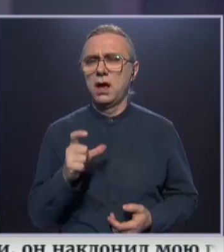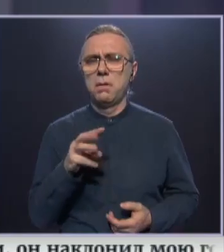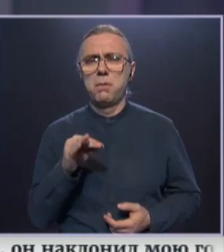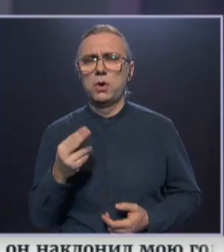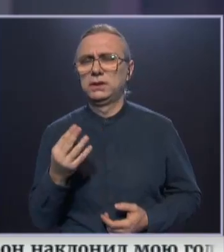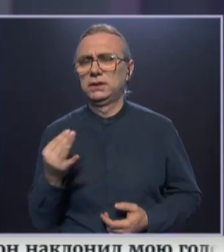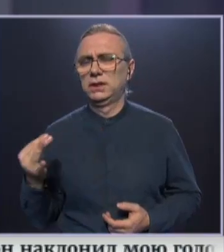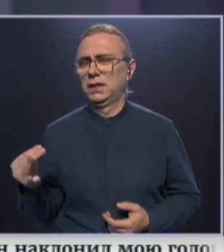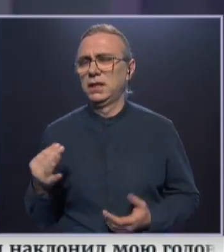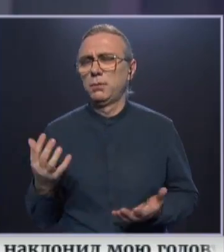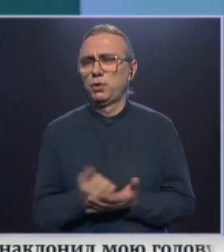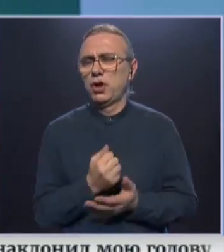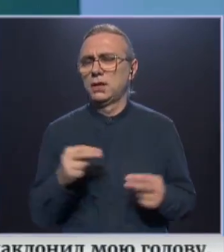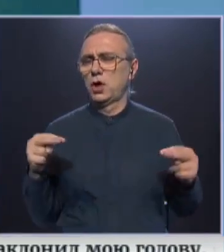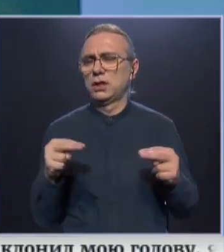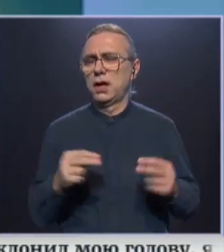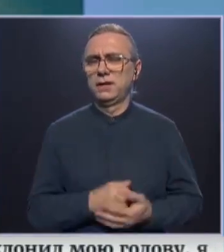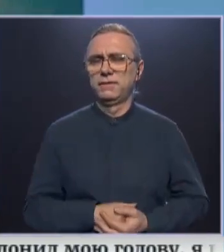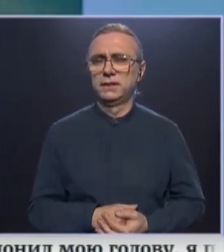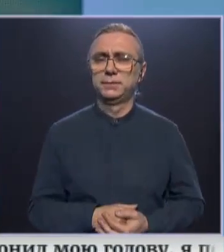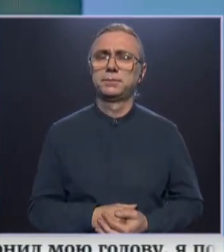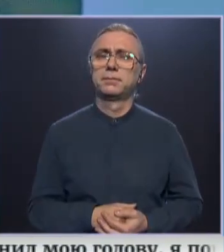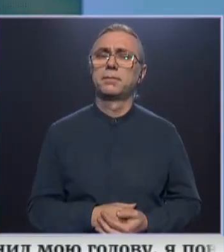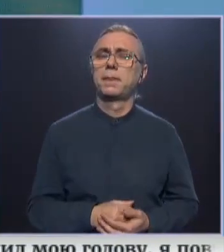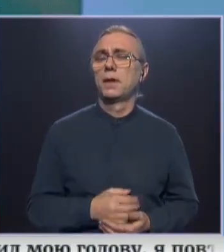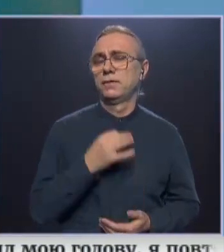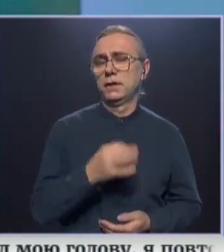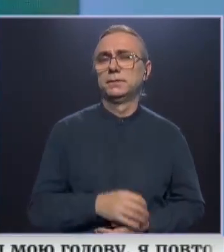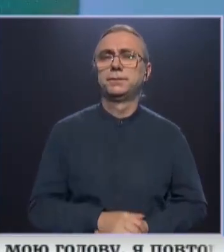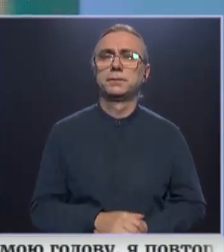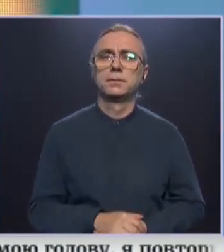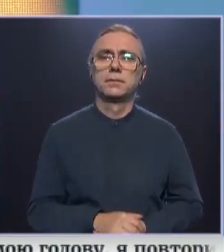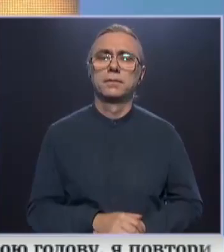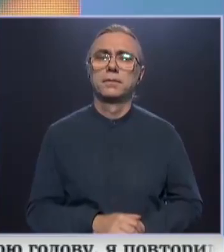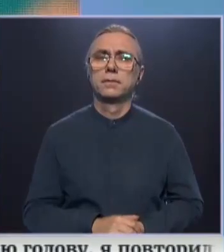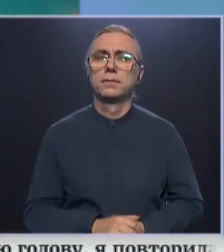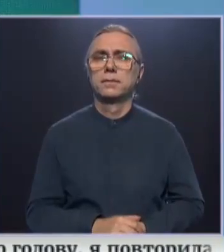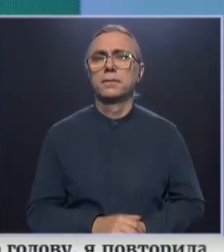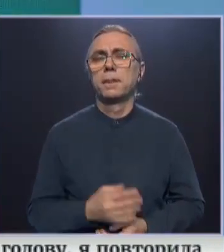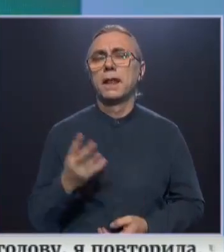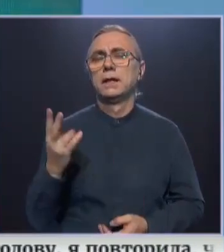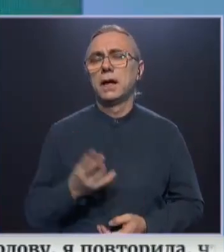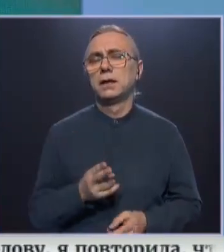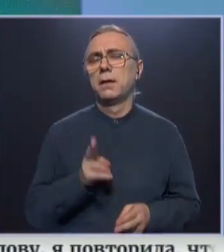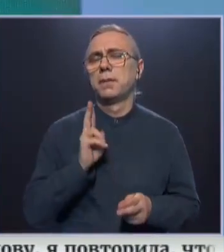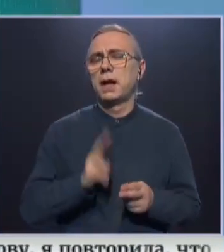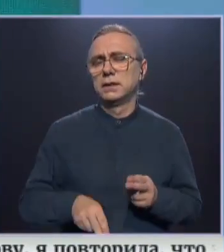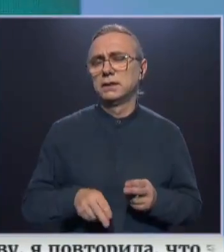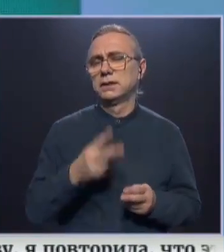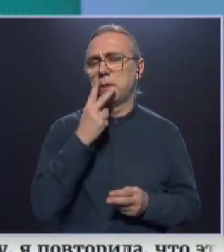получается. Я не знаю, ошибусь я или нет, но на всякий случай это скажу вслух, озвучу. Надо прекратить смотреть